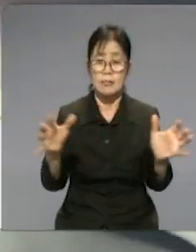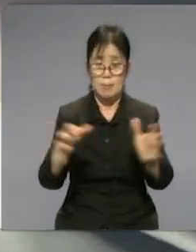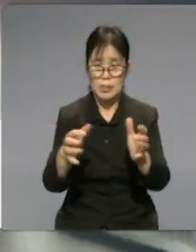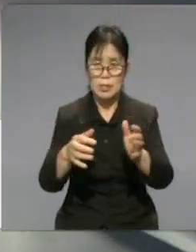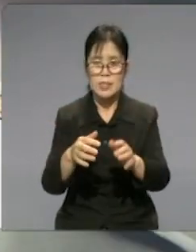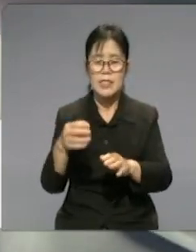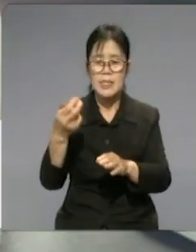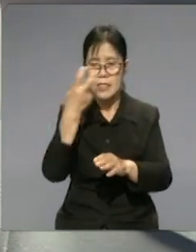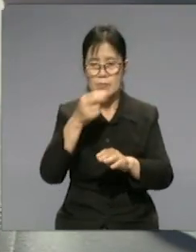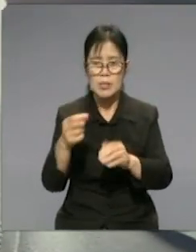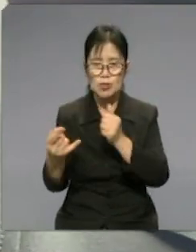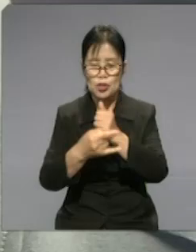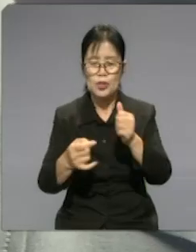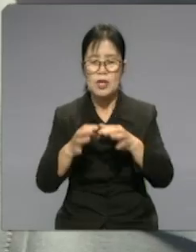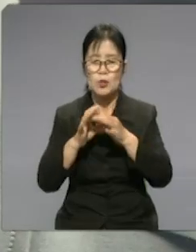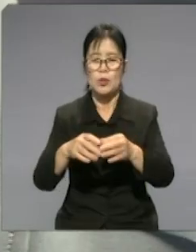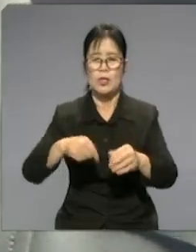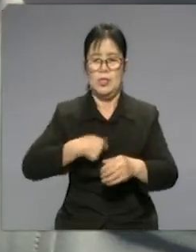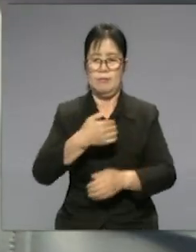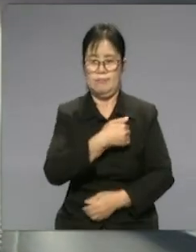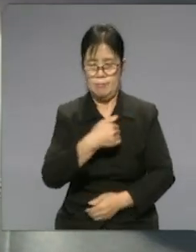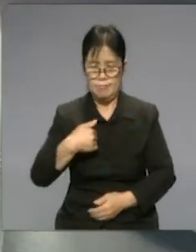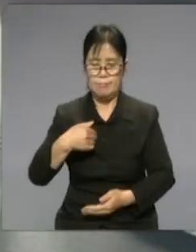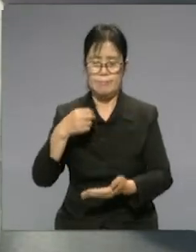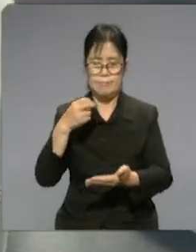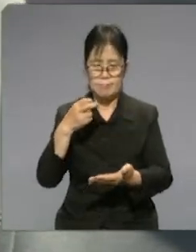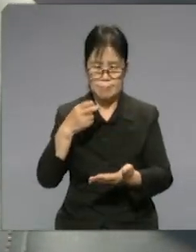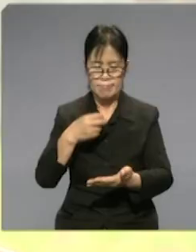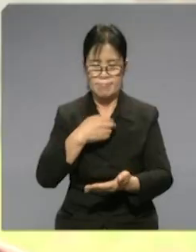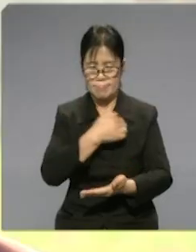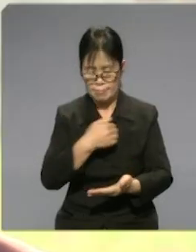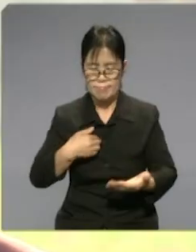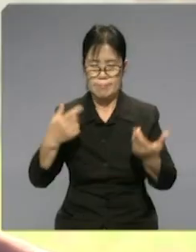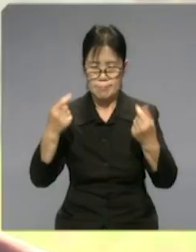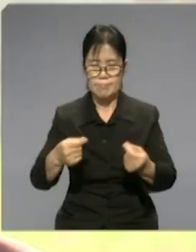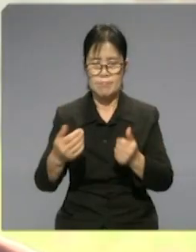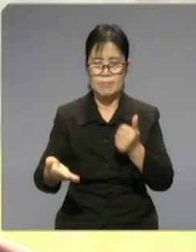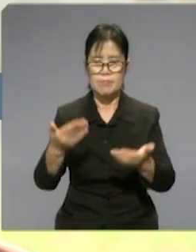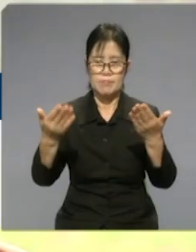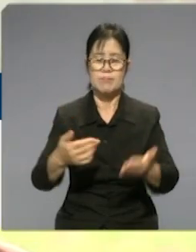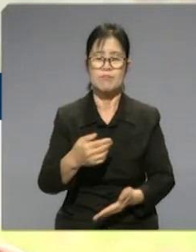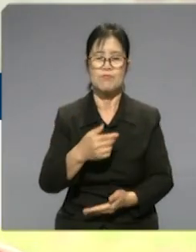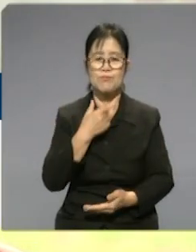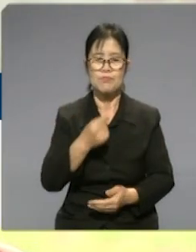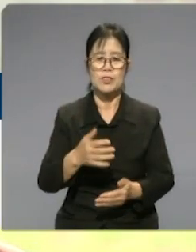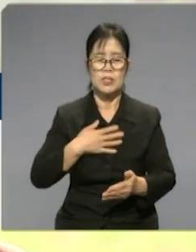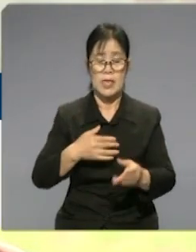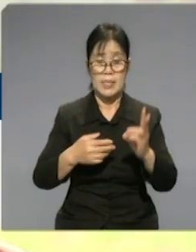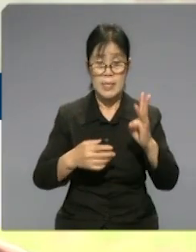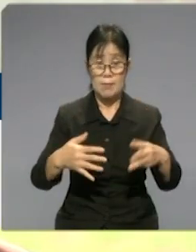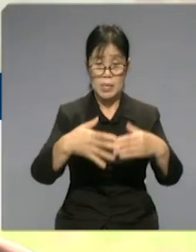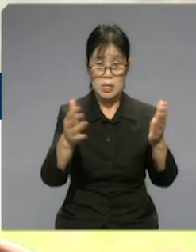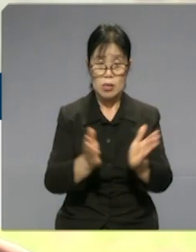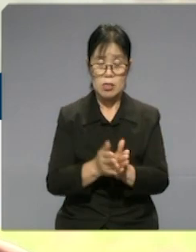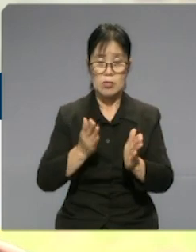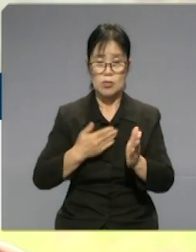수사심의위원회를 통해 자신의 정당성을 판단받겠다는 겁니다 제3의 기간에서 저를